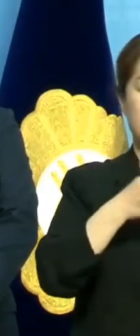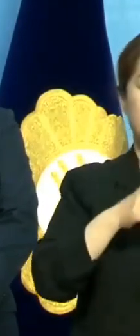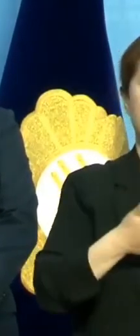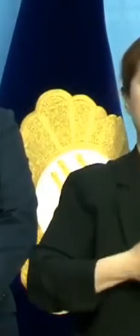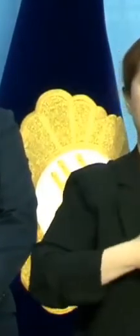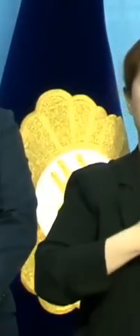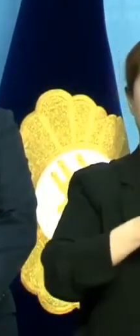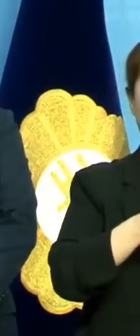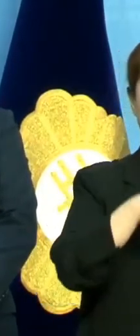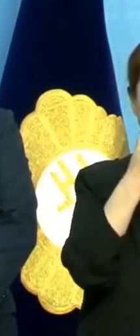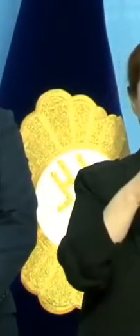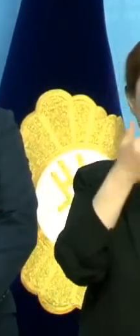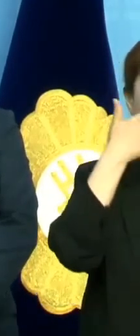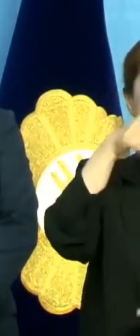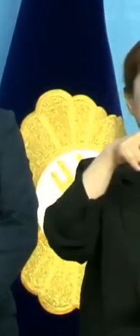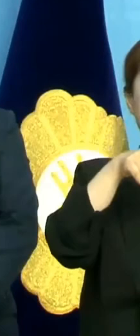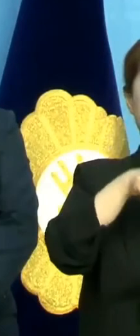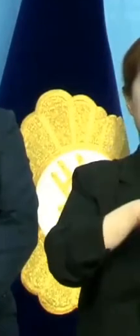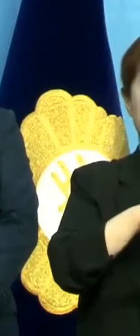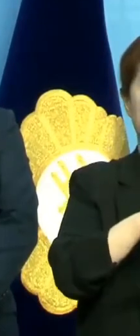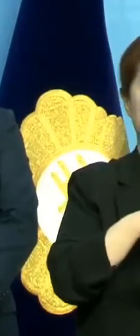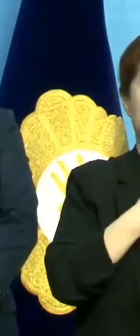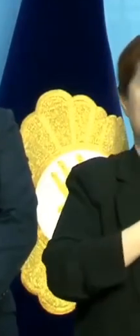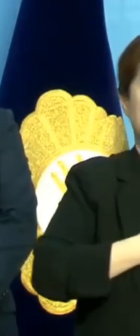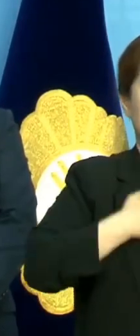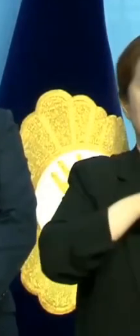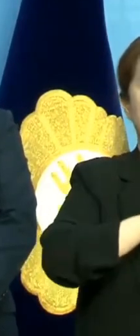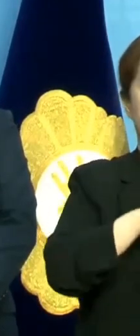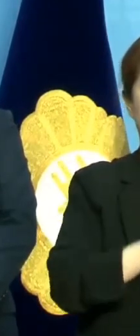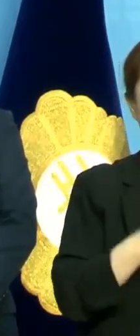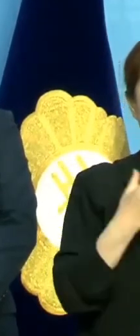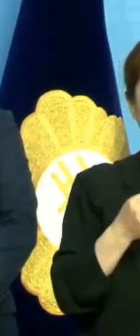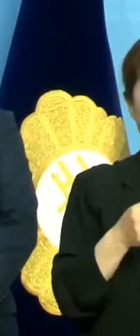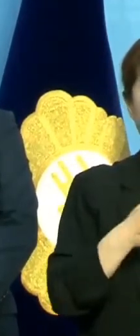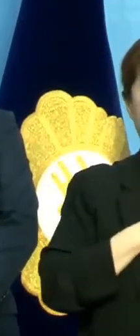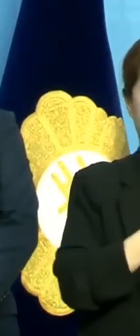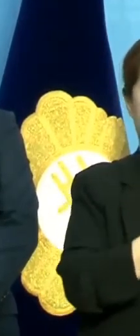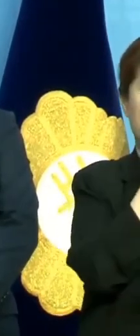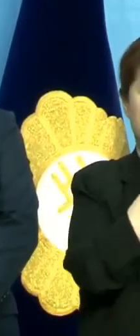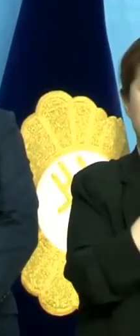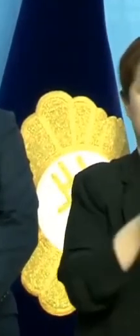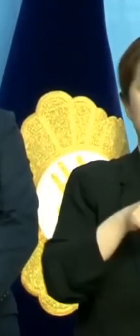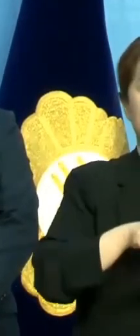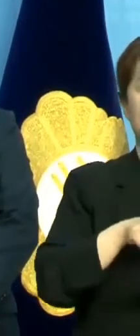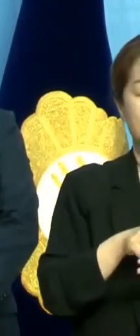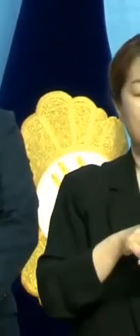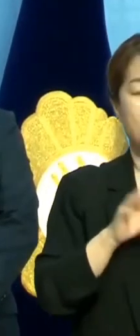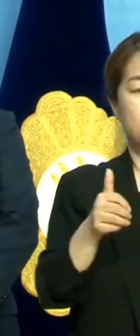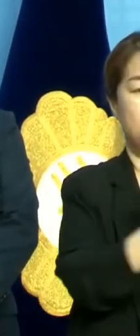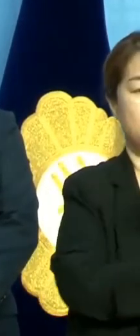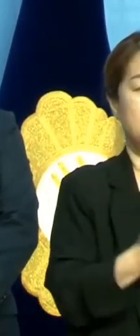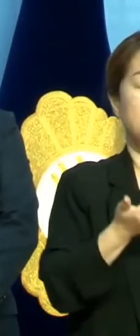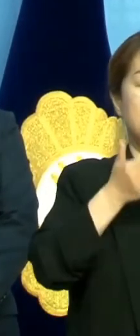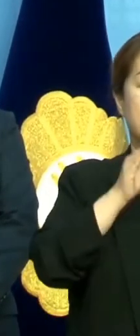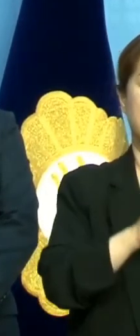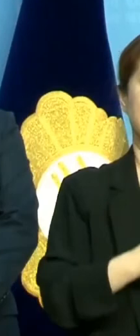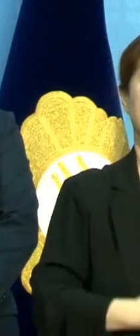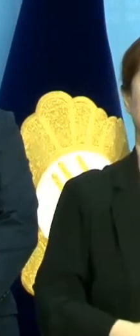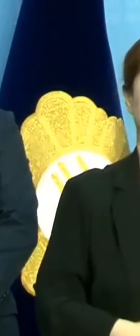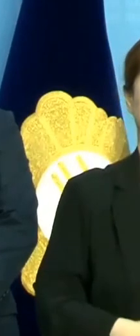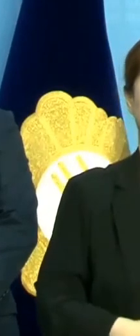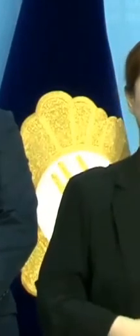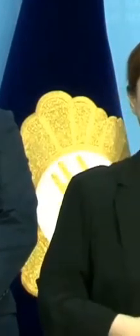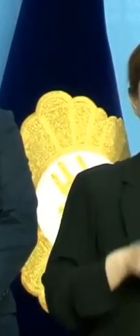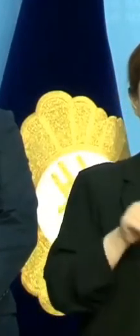부모님들의 그 걱정과 마음이 있다고 봅니다. 저도 변호사로서 국회의원이기도 하지만